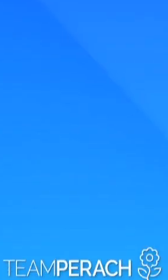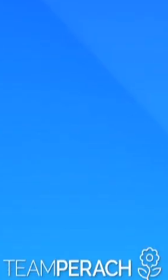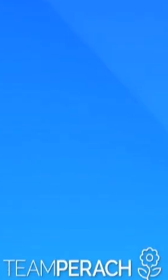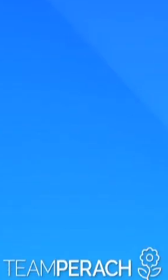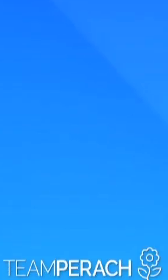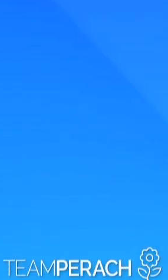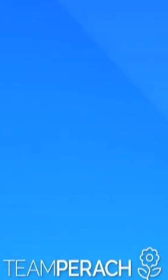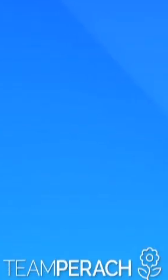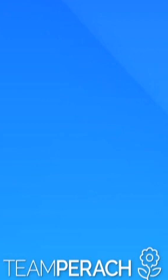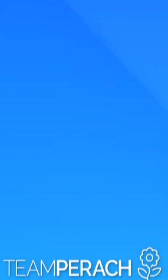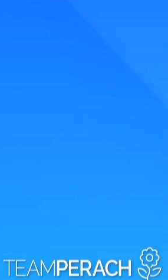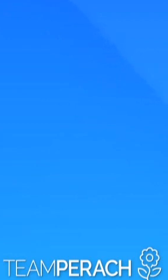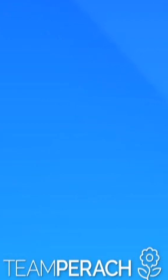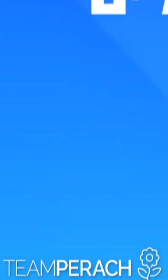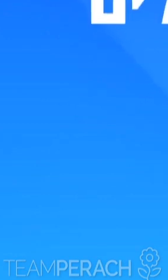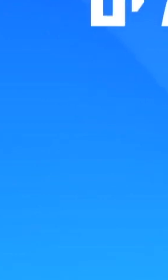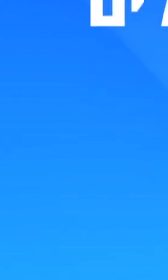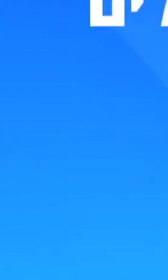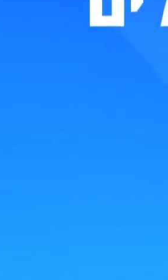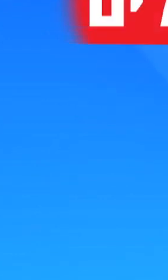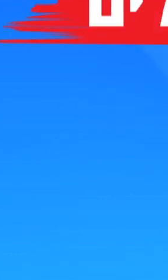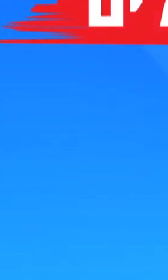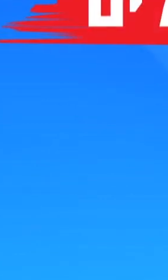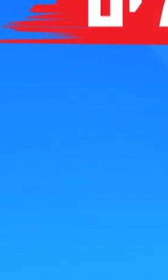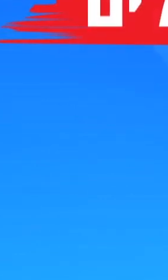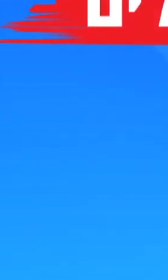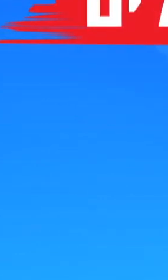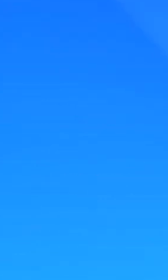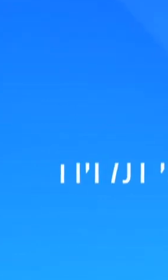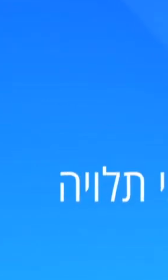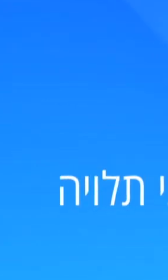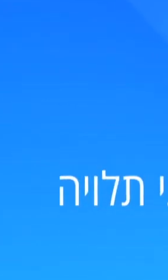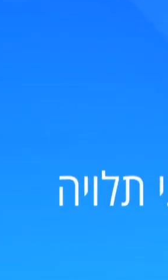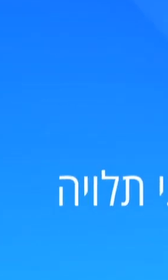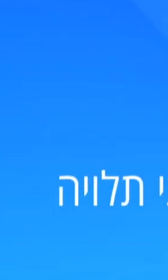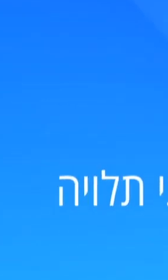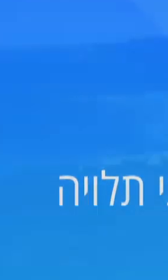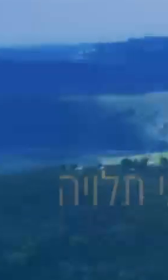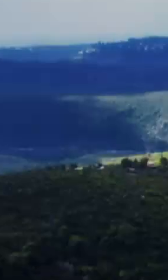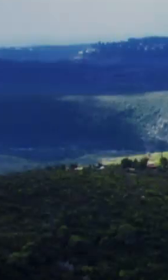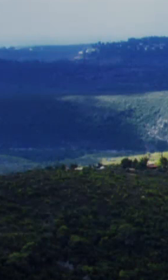התחסנות מפני דלקת ריאות היא משימה לאומית. בקשו מהרופא המטפל גם את החיסון שבביטוח המשלים.